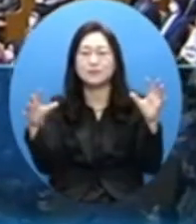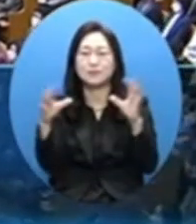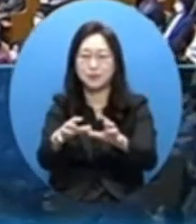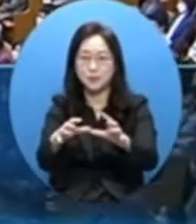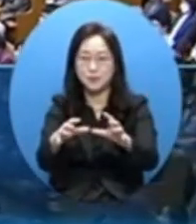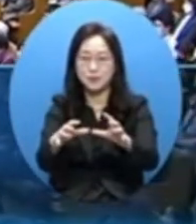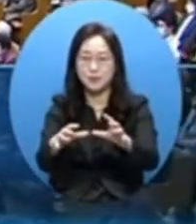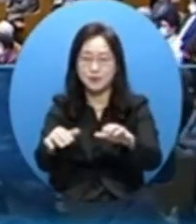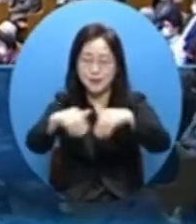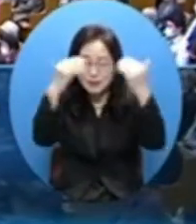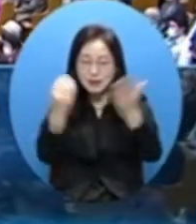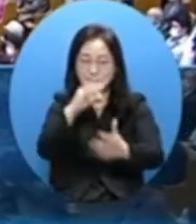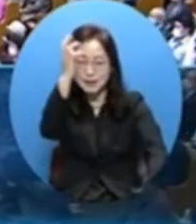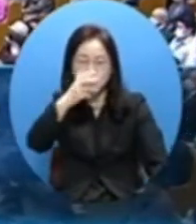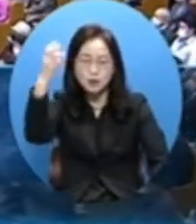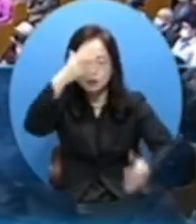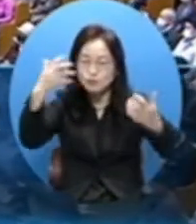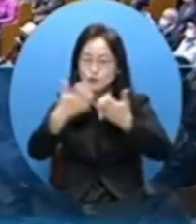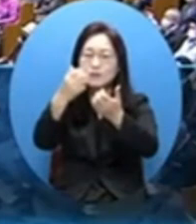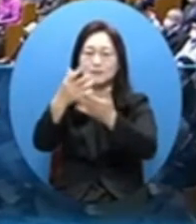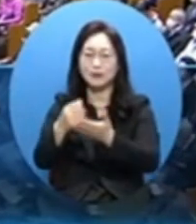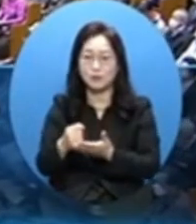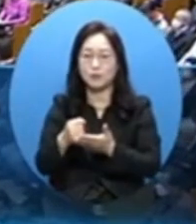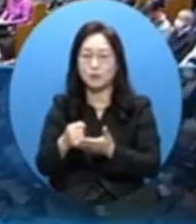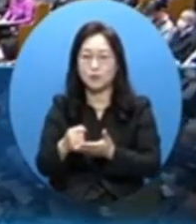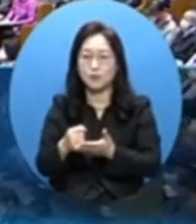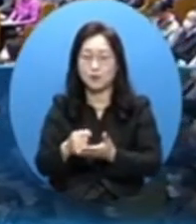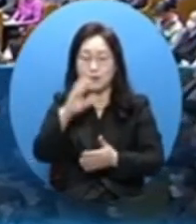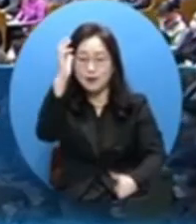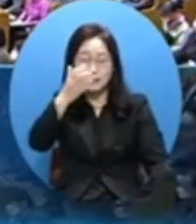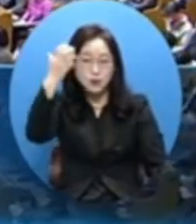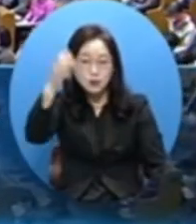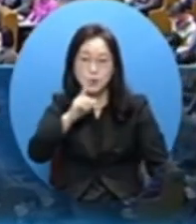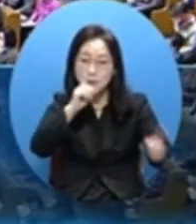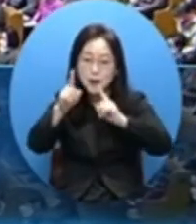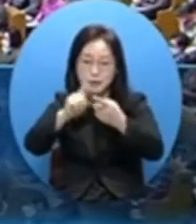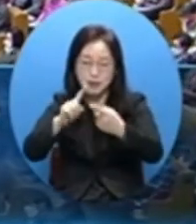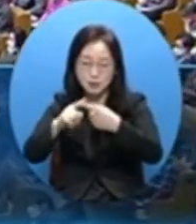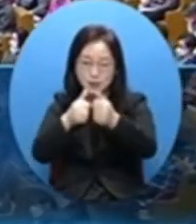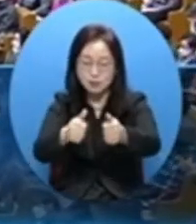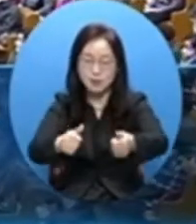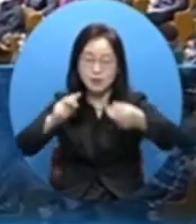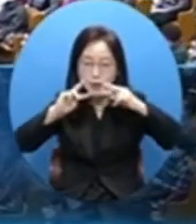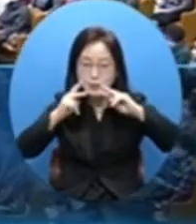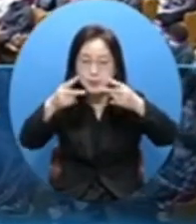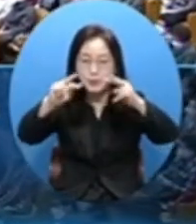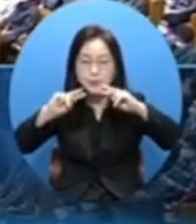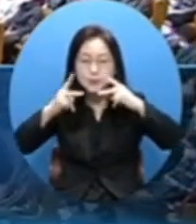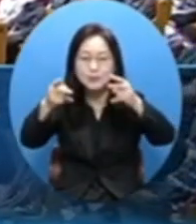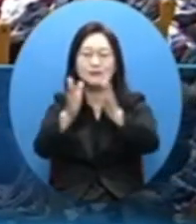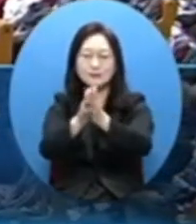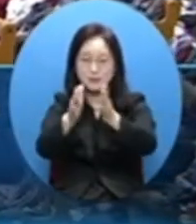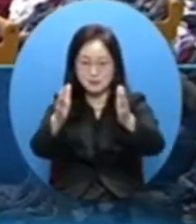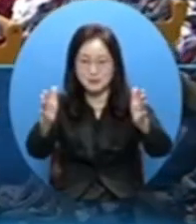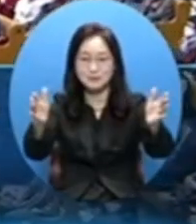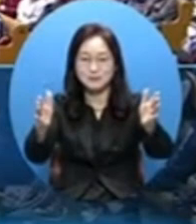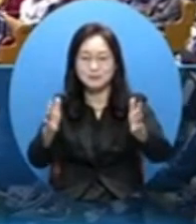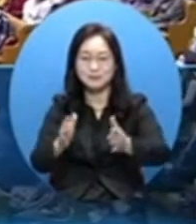다 성령의 충만함을 받고 성령이 말하게 하심을 따라 다른 언어들로 말하기를 시작하니라.